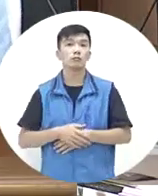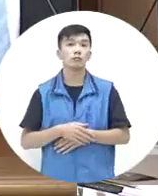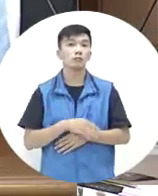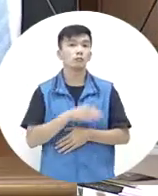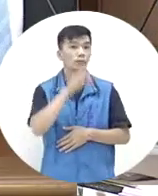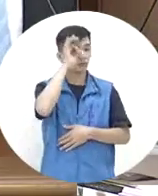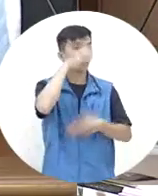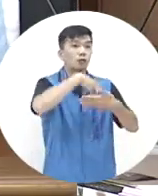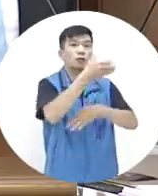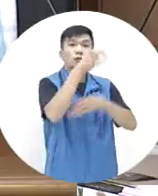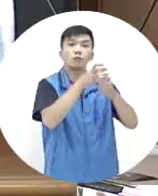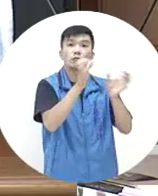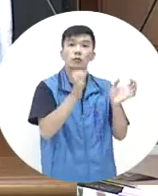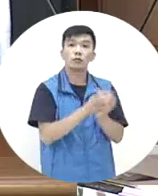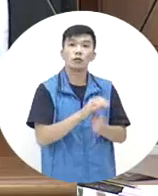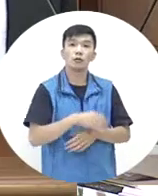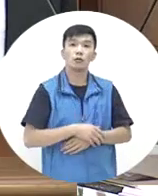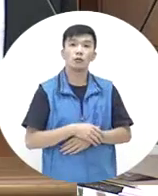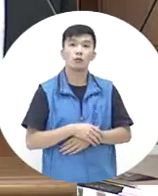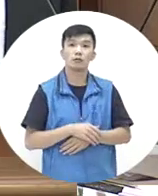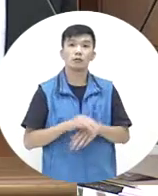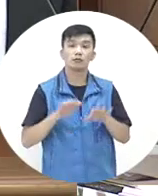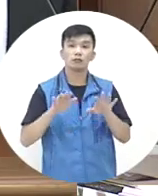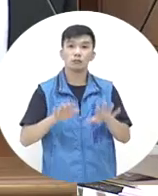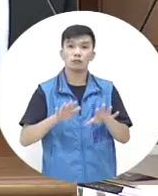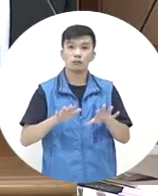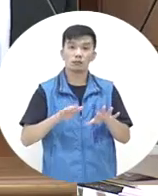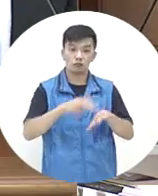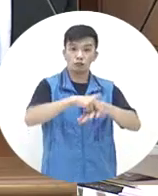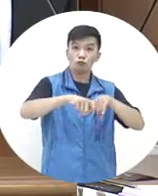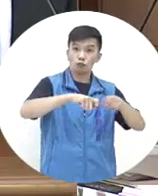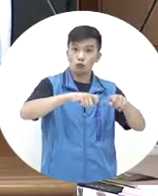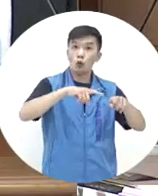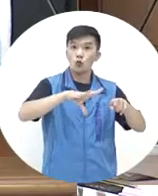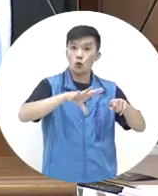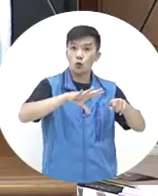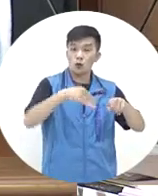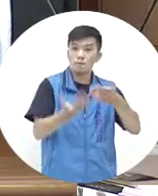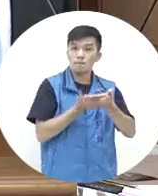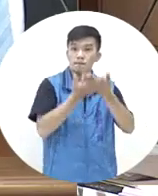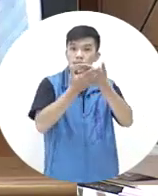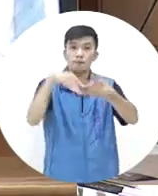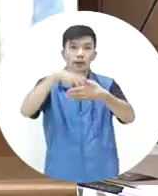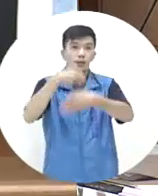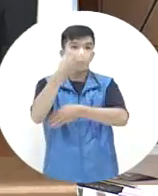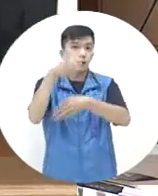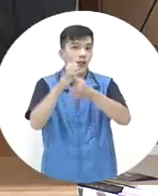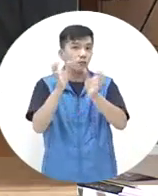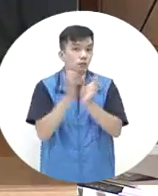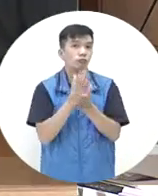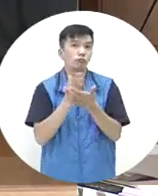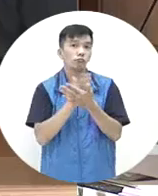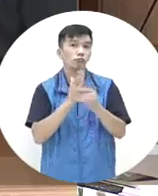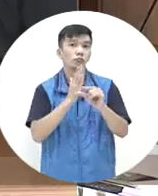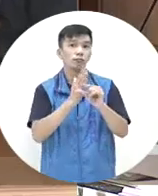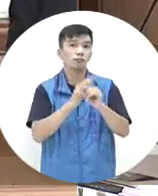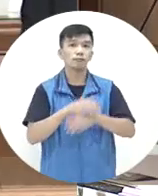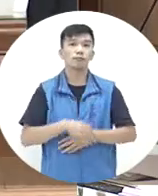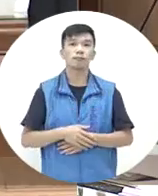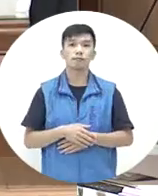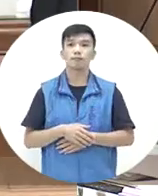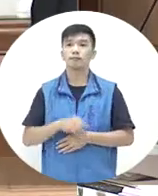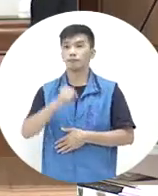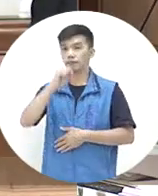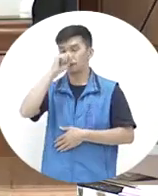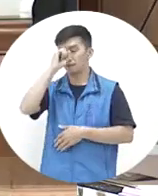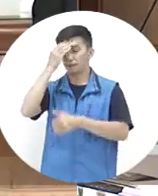内政部现在在评估嘛？ 没有，我们的方案已经有了，那内政部在审议，他希望他赶快来排 会。好，那就拜托那个